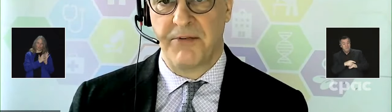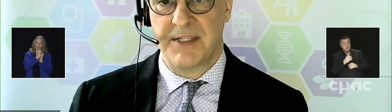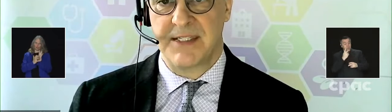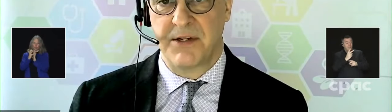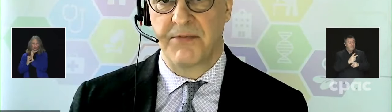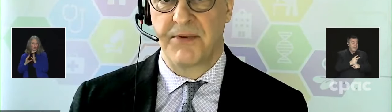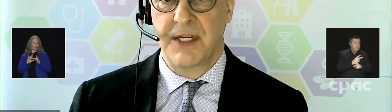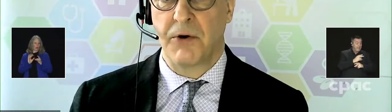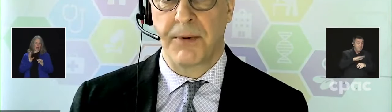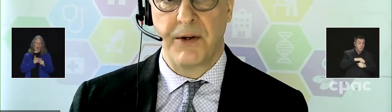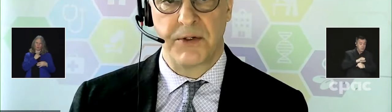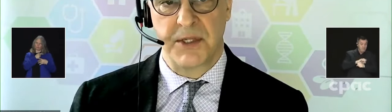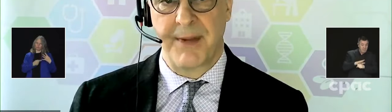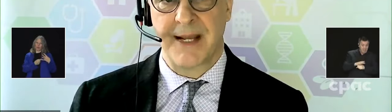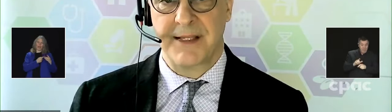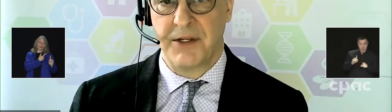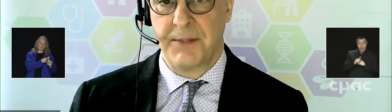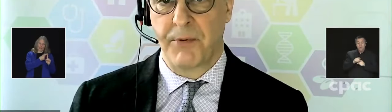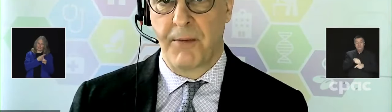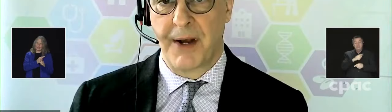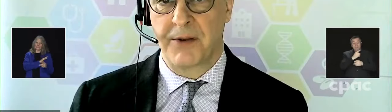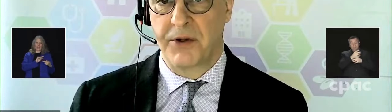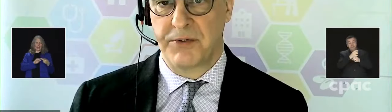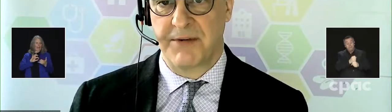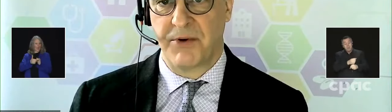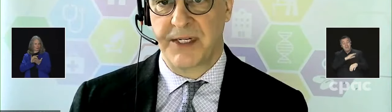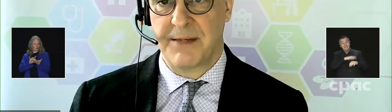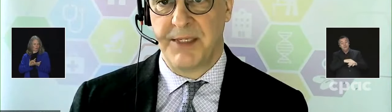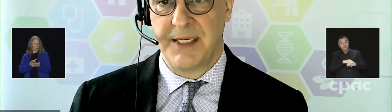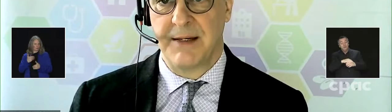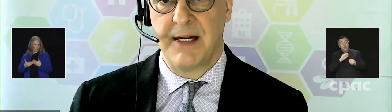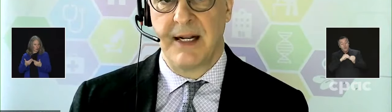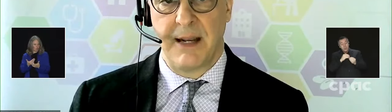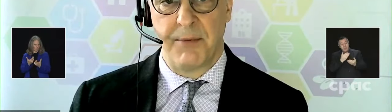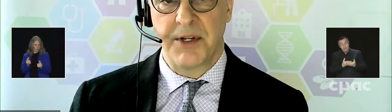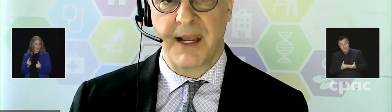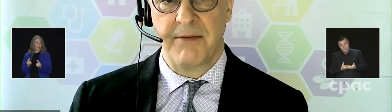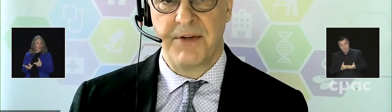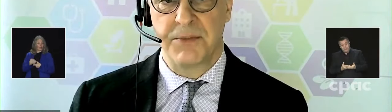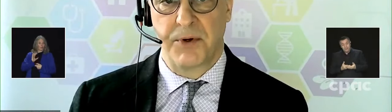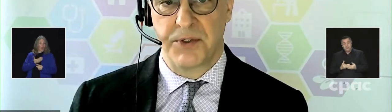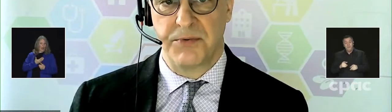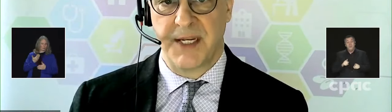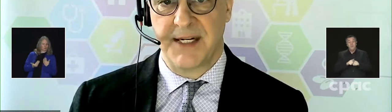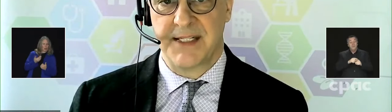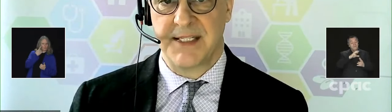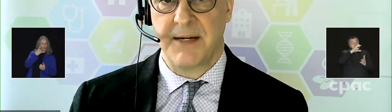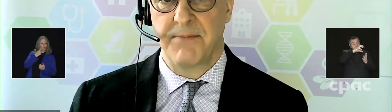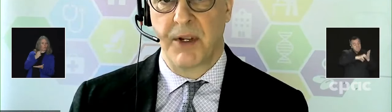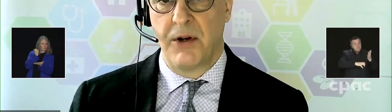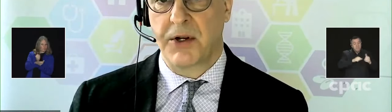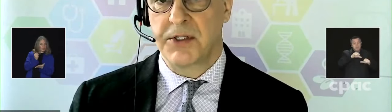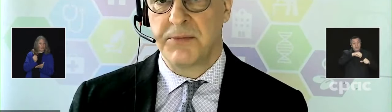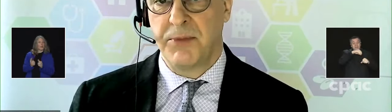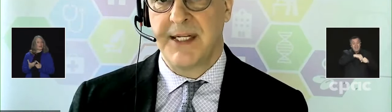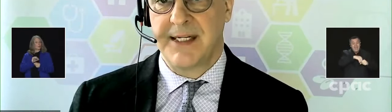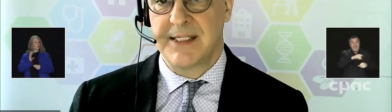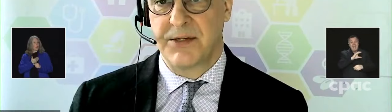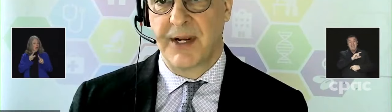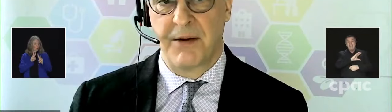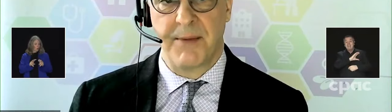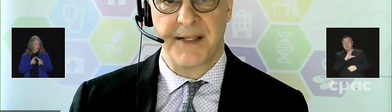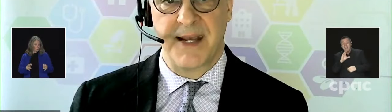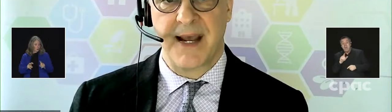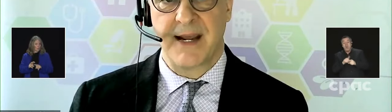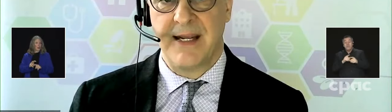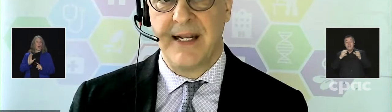traitements pour la COVID-19, y compris un sommaire des données probantes que nous avons examinées, la monographie du produit canadien, le résumé des